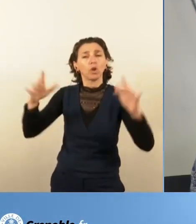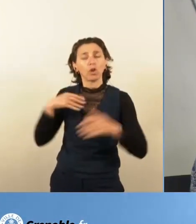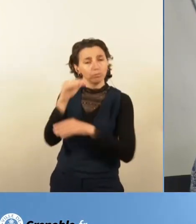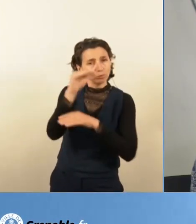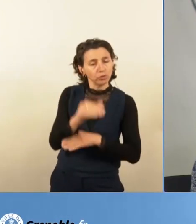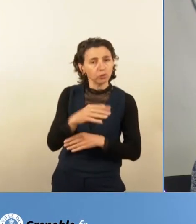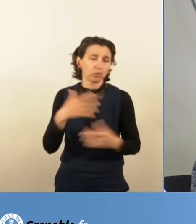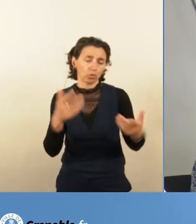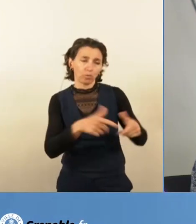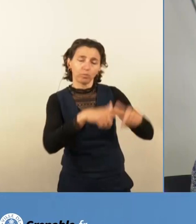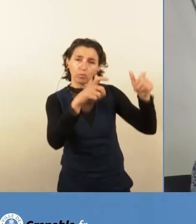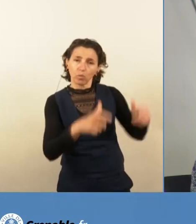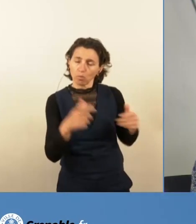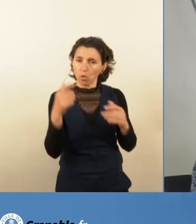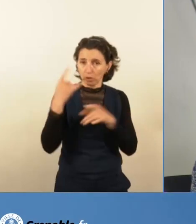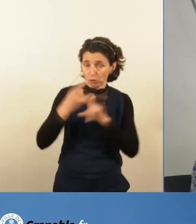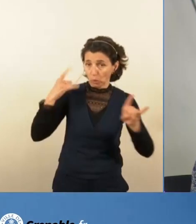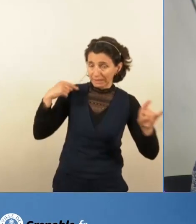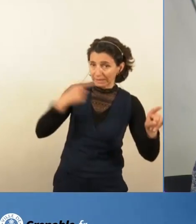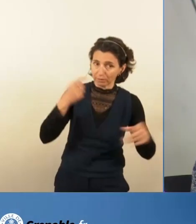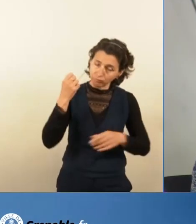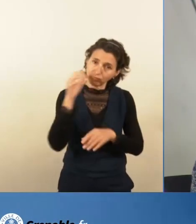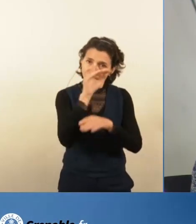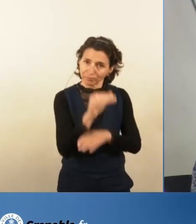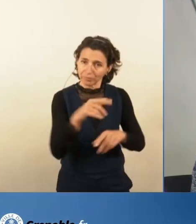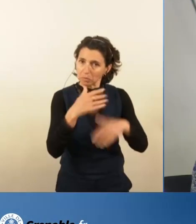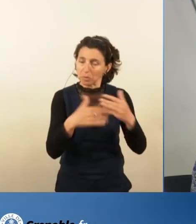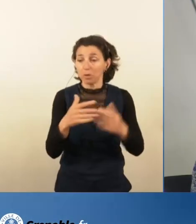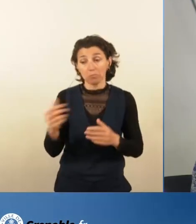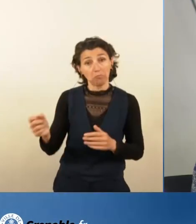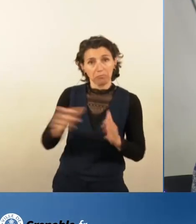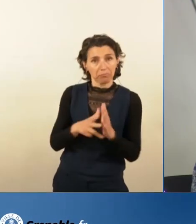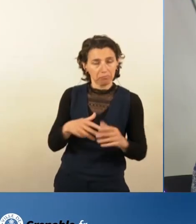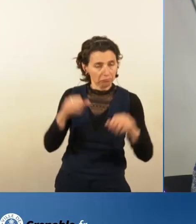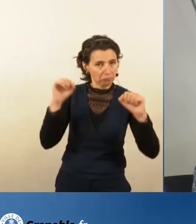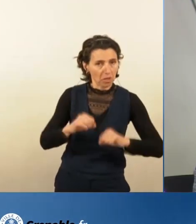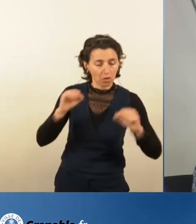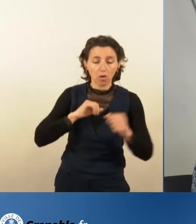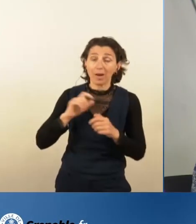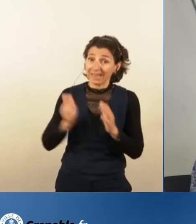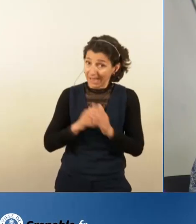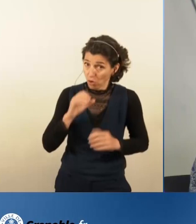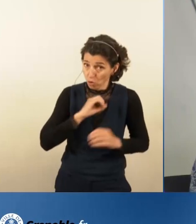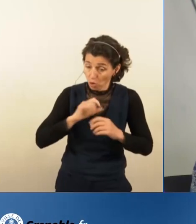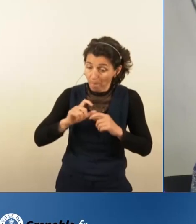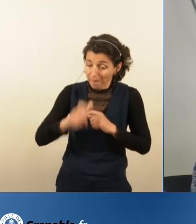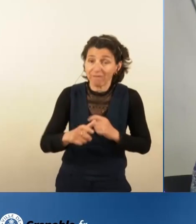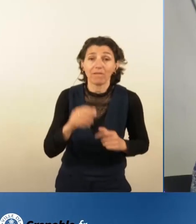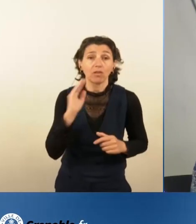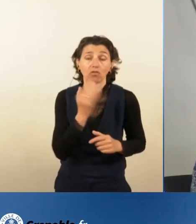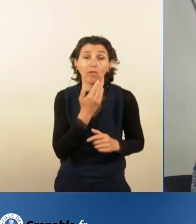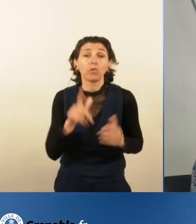nous l'avons effectivement obtenu avec un avis favorable en octobre puis ensuite un arrêté préfectoral en janvier